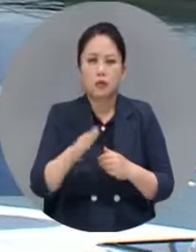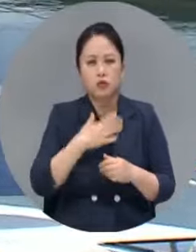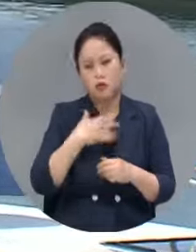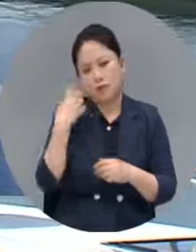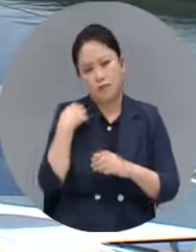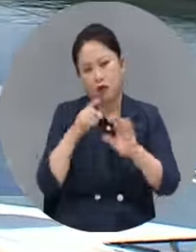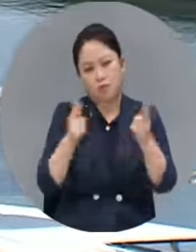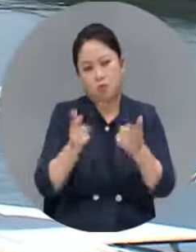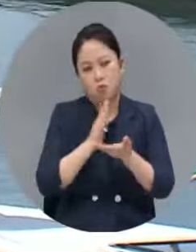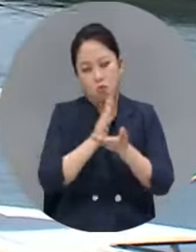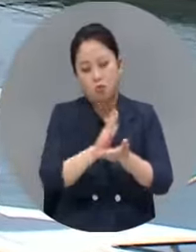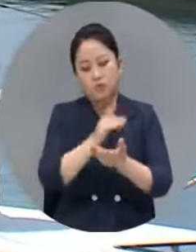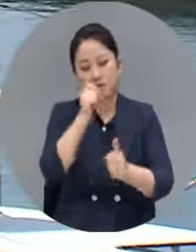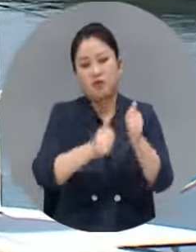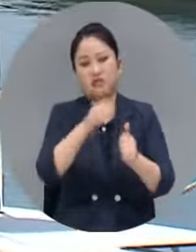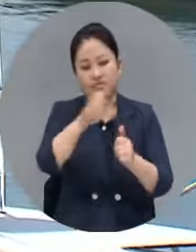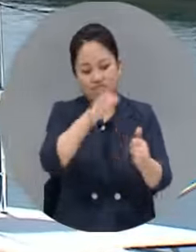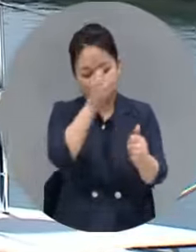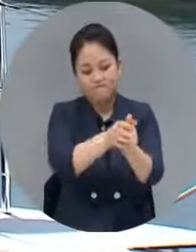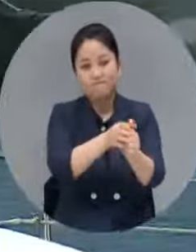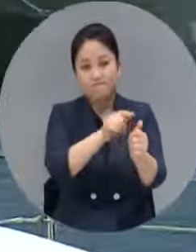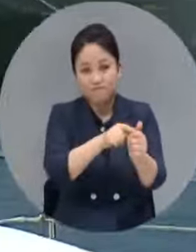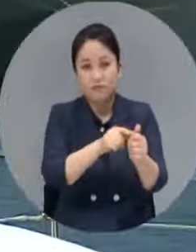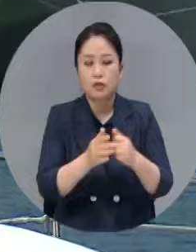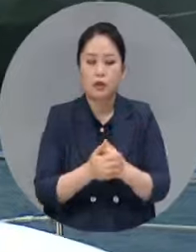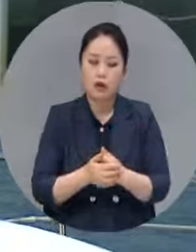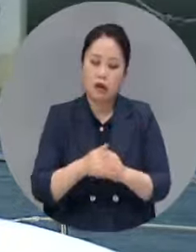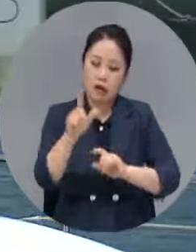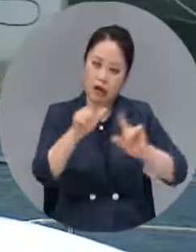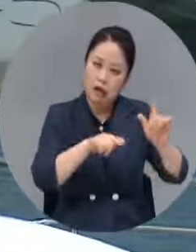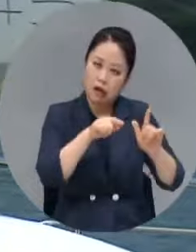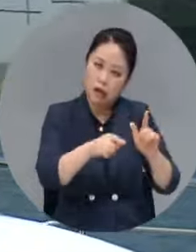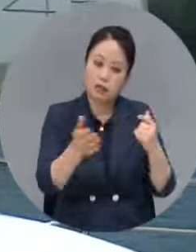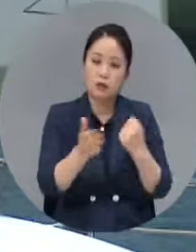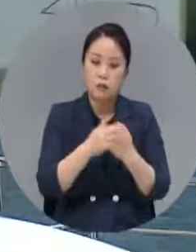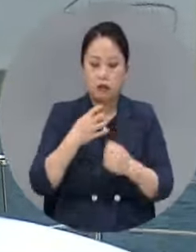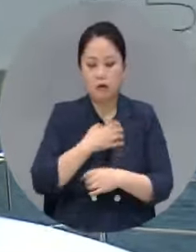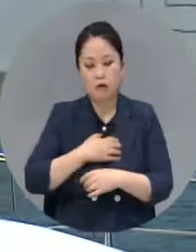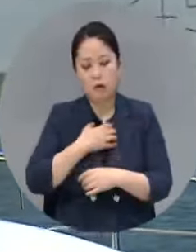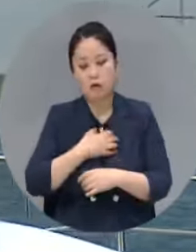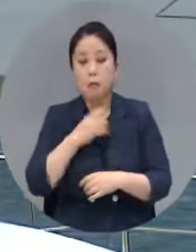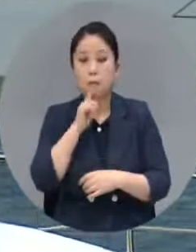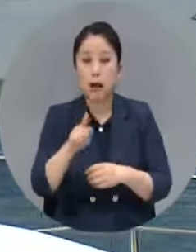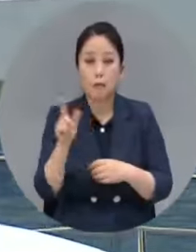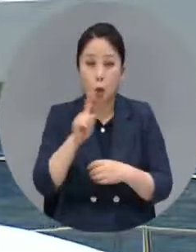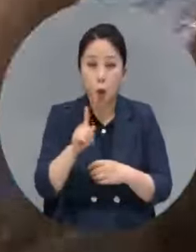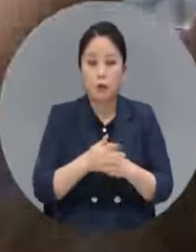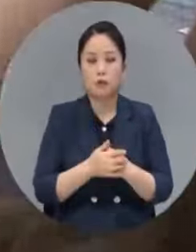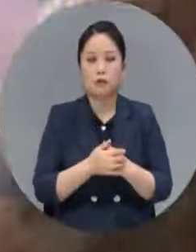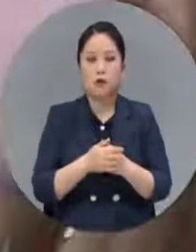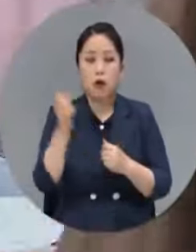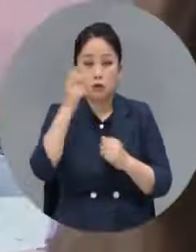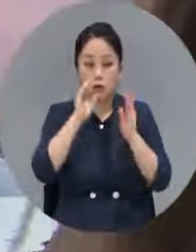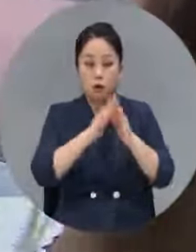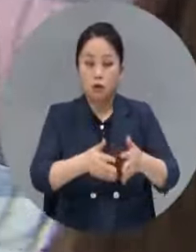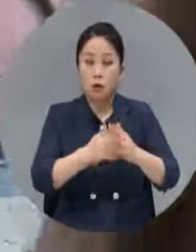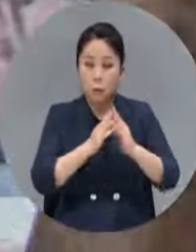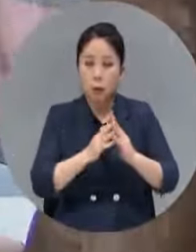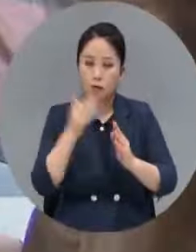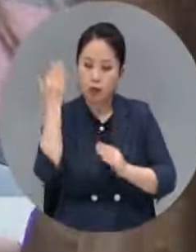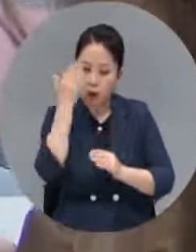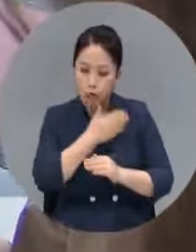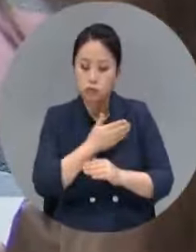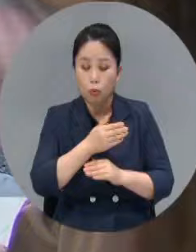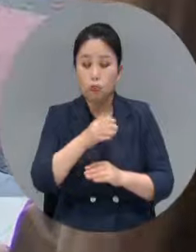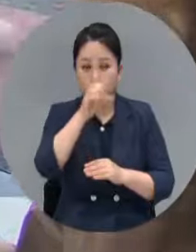될 부분이고. 사정이 이렇다 보니 우려의 목소리도 나옵니다. 개발 뭐 잘하면 편의적으로 잘하면 그게